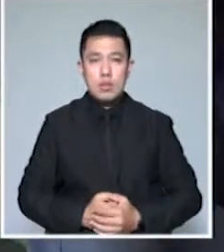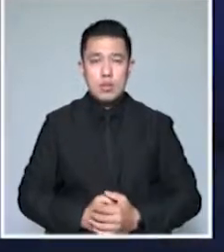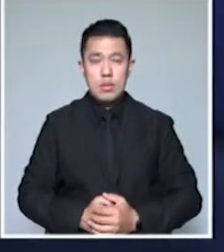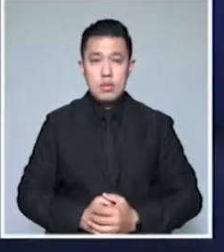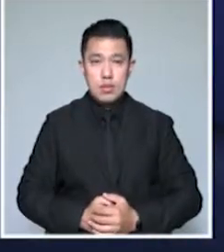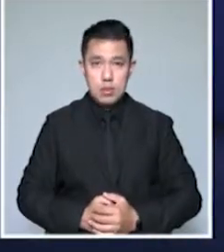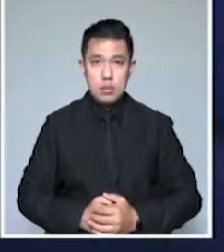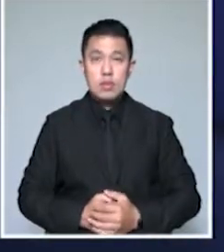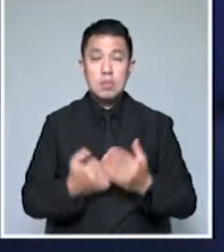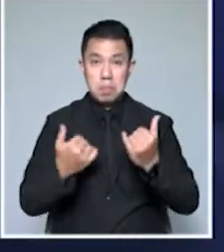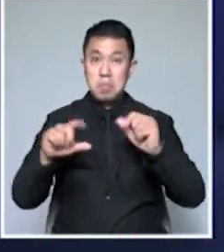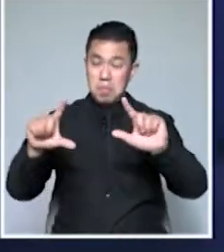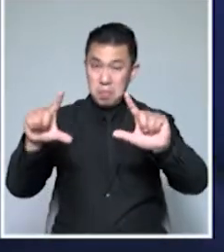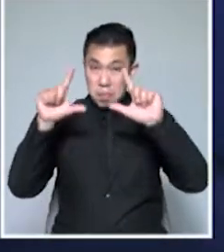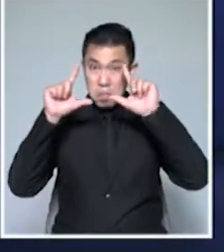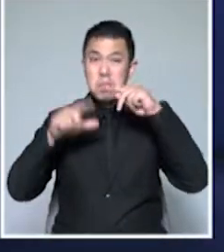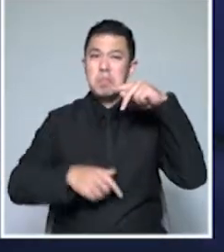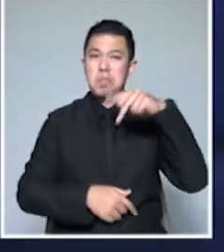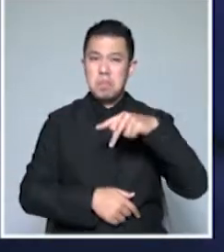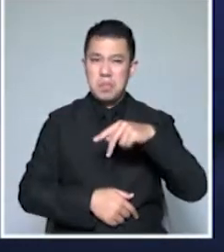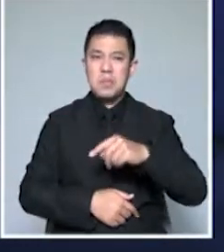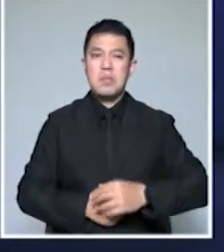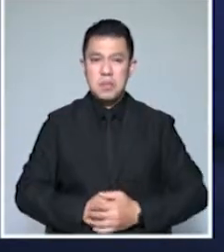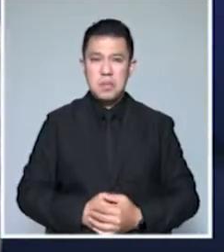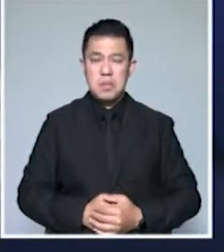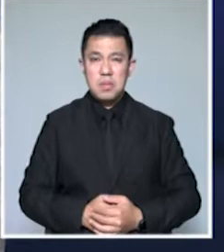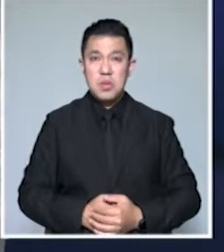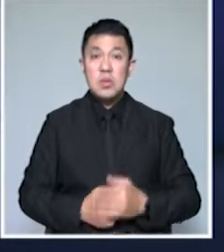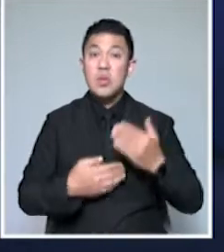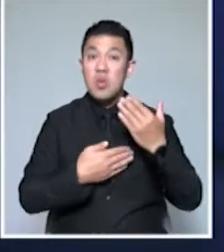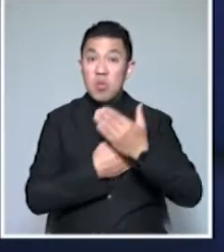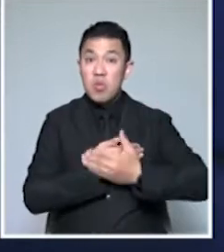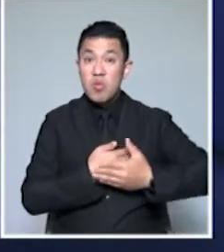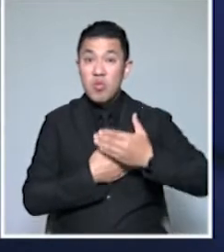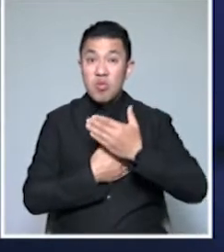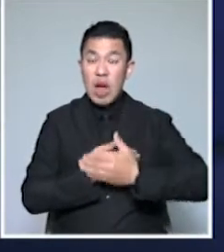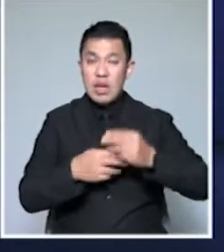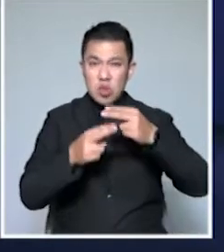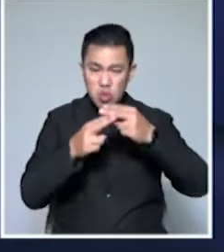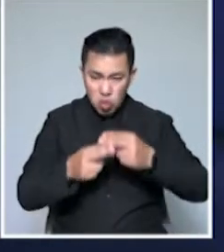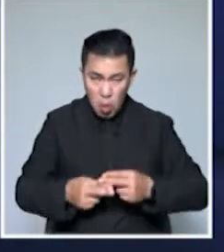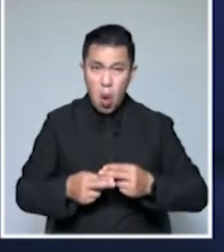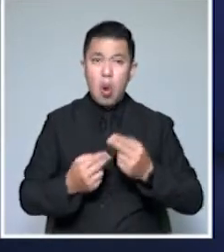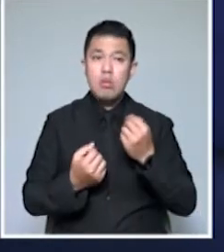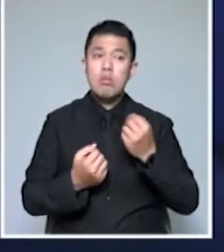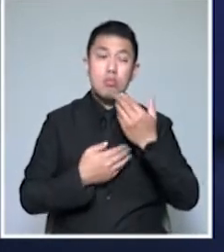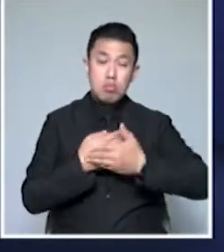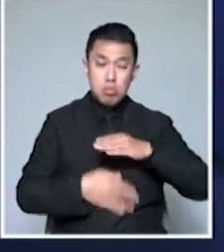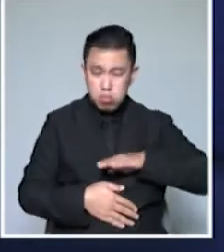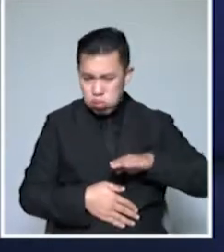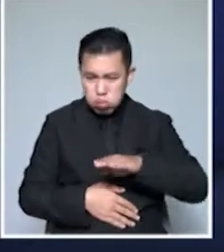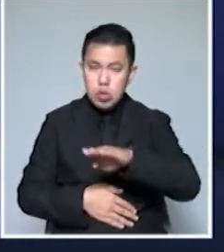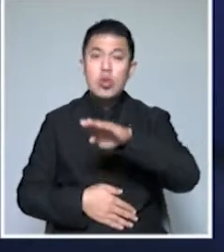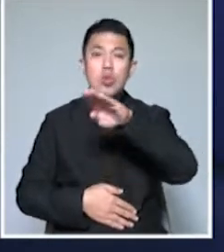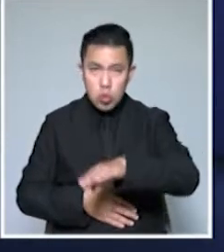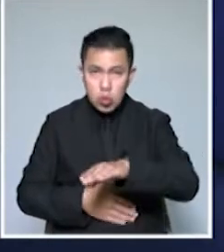นะครับอันนี้เป็นไฮไลท์พิเศษเป็นอันซีนนะครับขบวนรถนี้จะเป็นขบวนรถเฉพาะที่สามารถจอดได้นะครับกระ